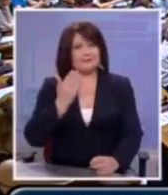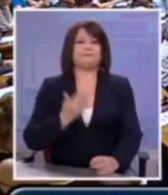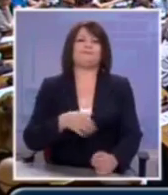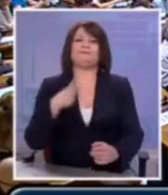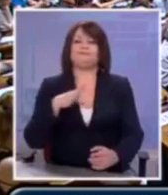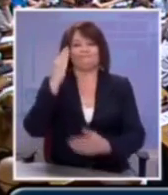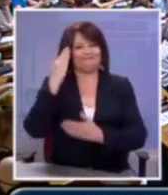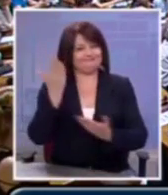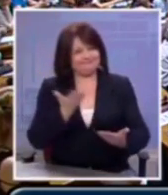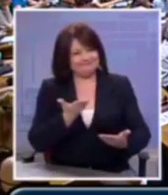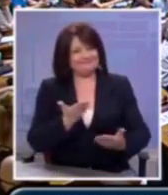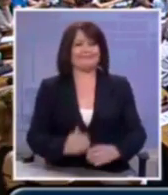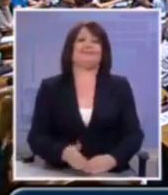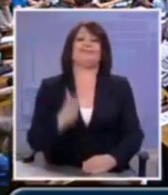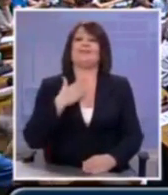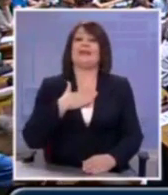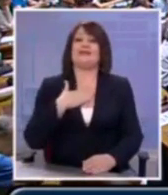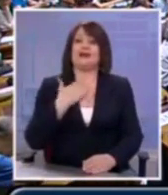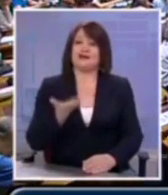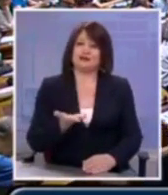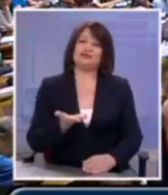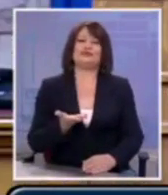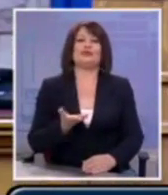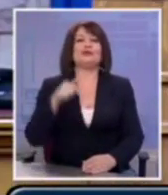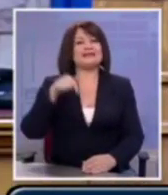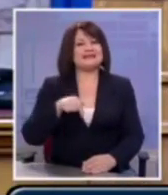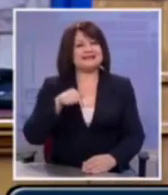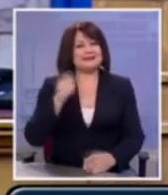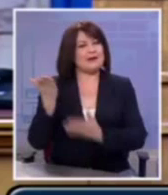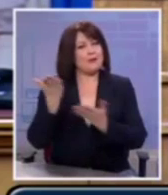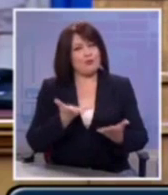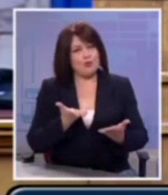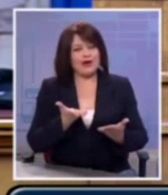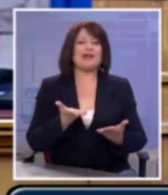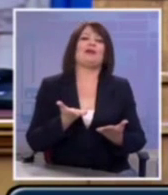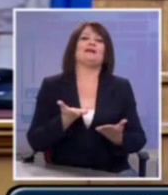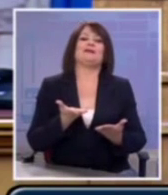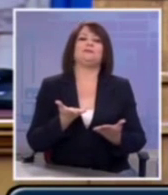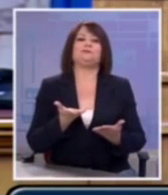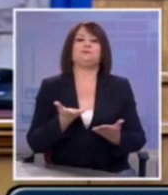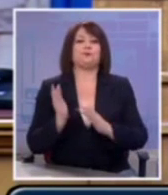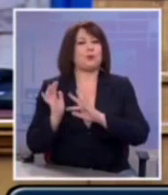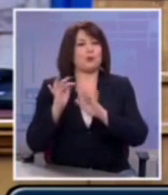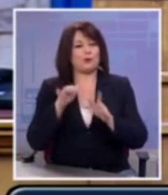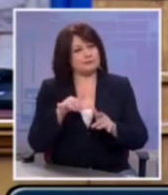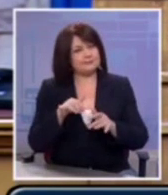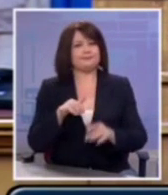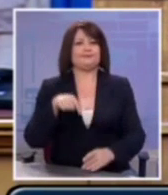Σας καλημερίσω και να σας ευχαριστήσω για τη σημερινή σας παρουσία σε αυτήν